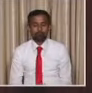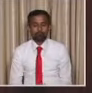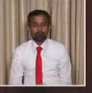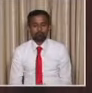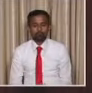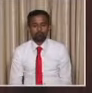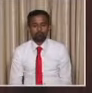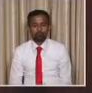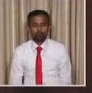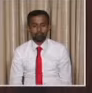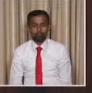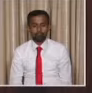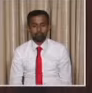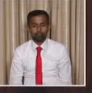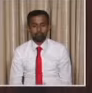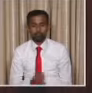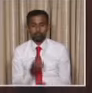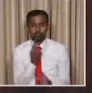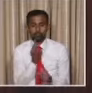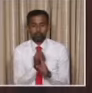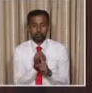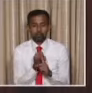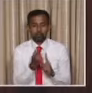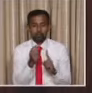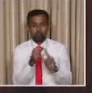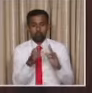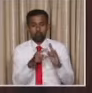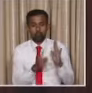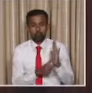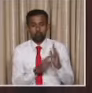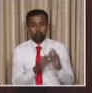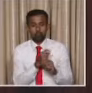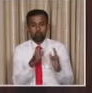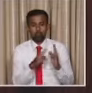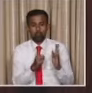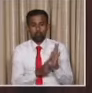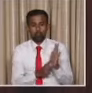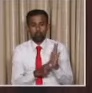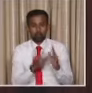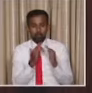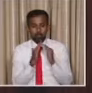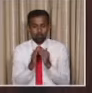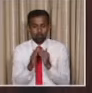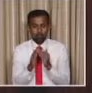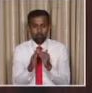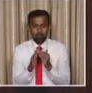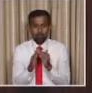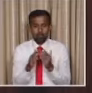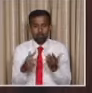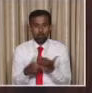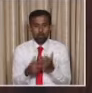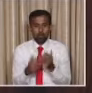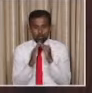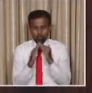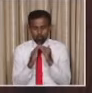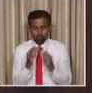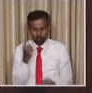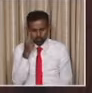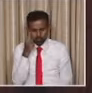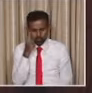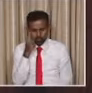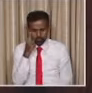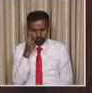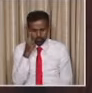විශේෂයෙන්ම මහනුවර පොල්කොල්ල සම්පකාර විද්‍යාලේ මේ පොල්කොල්ල සම්පකාර විද්‍යාලේ මම හිතන්නේ මම දන්න